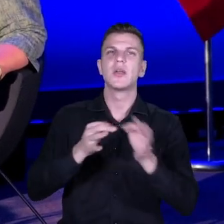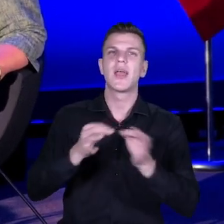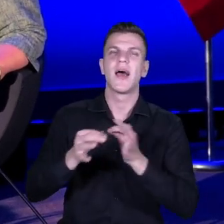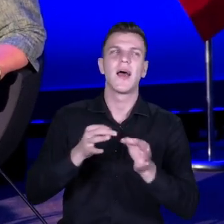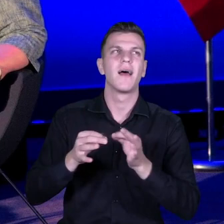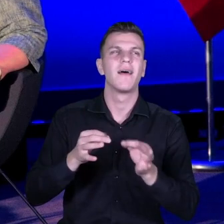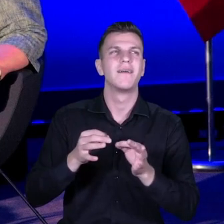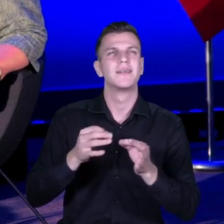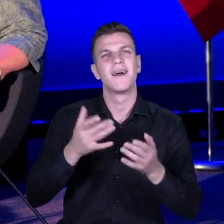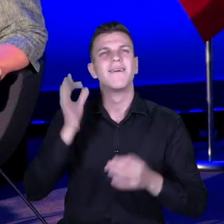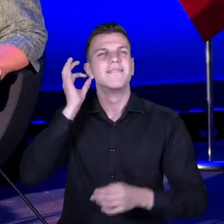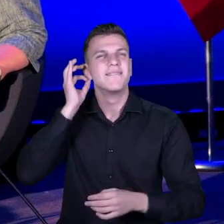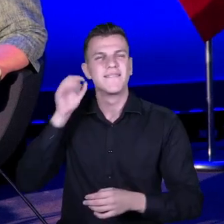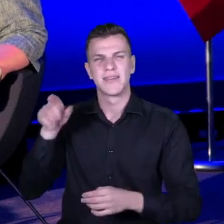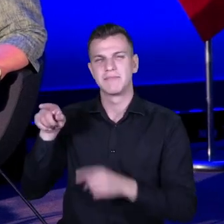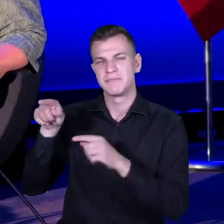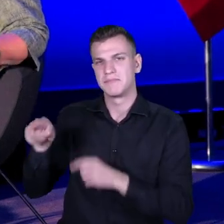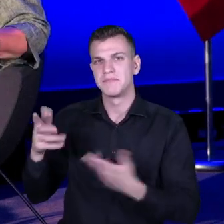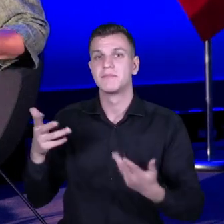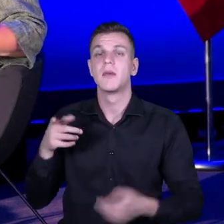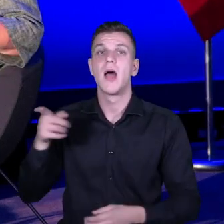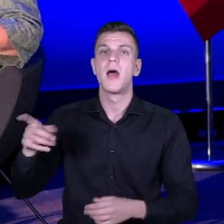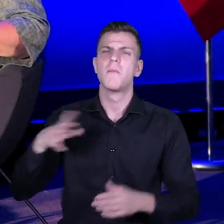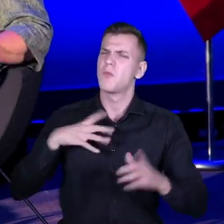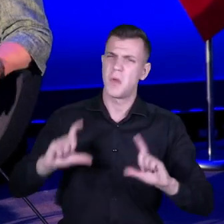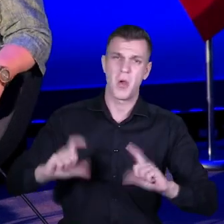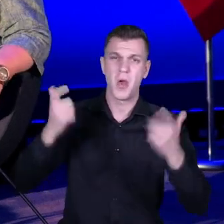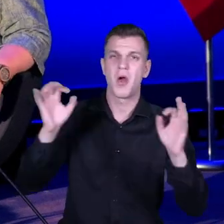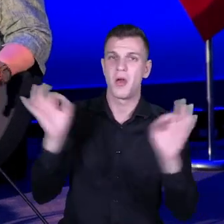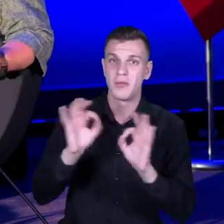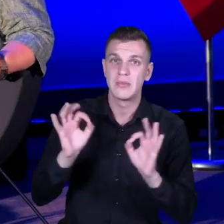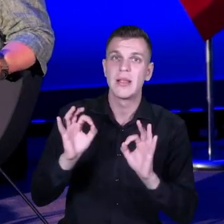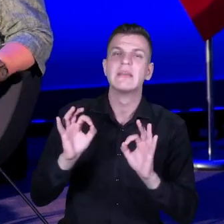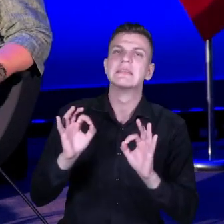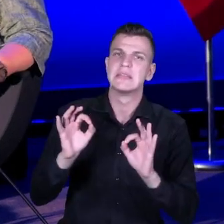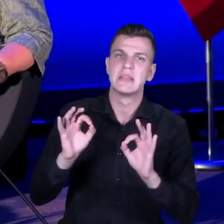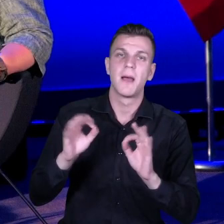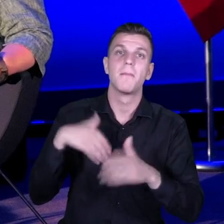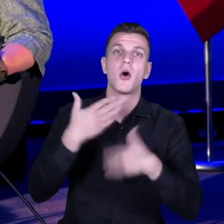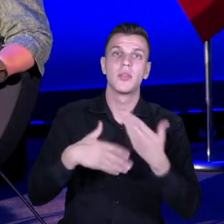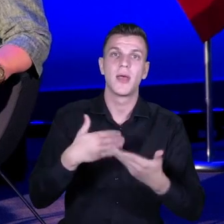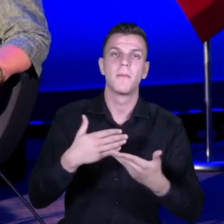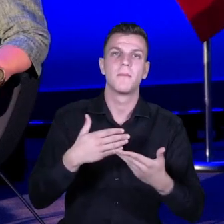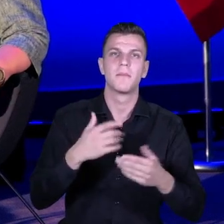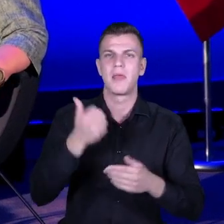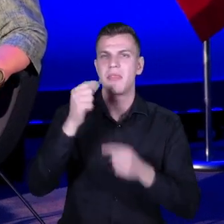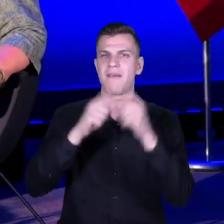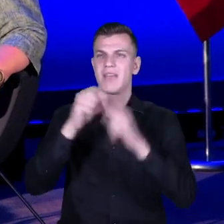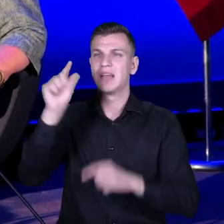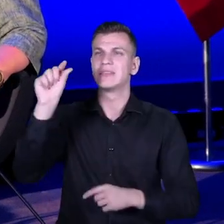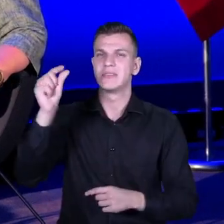która w katastrofie wkłada po jednej rozgwiaździe, przewraca jej życie i wkłada ją na powrót do